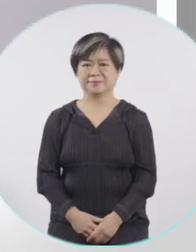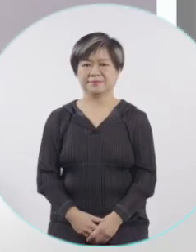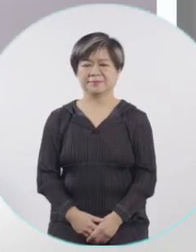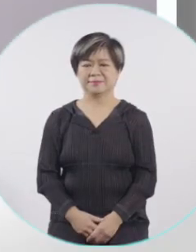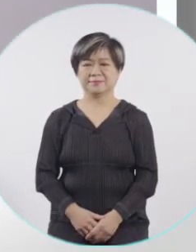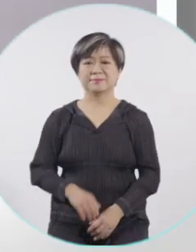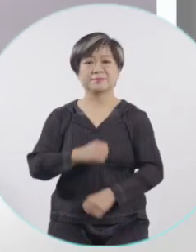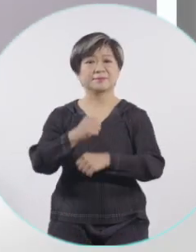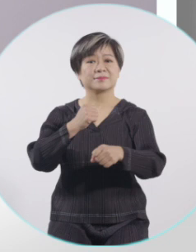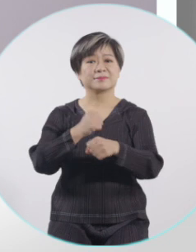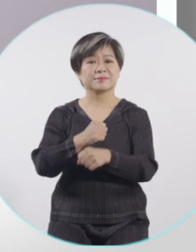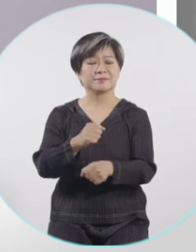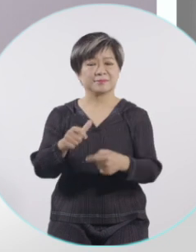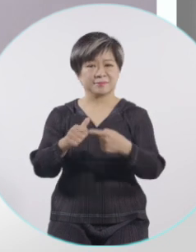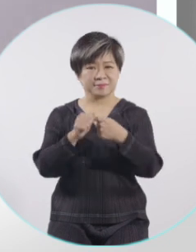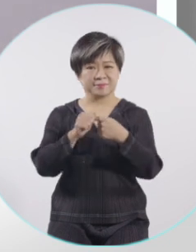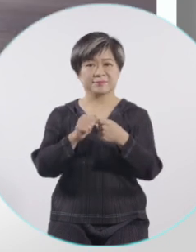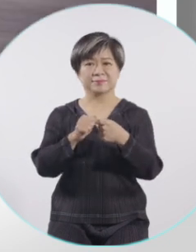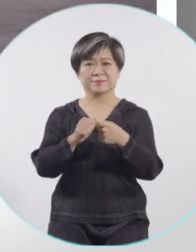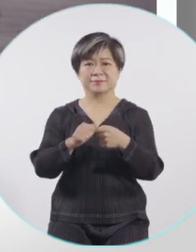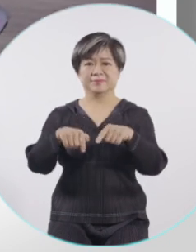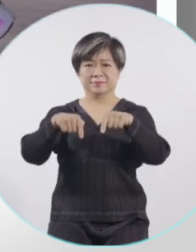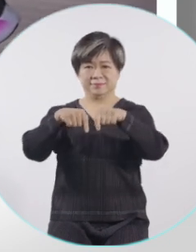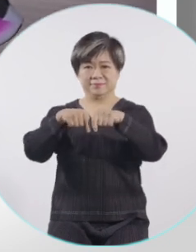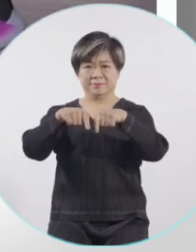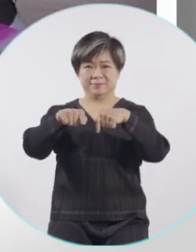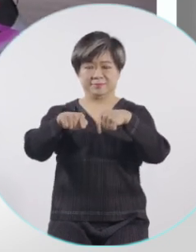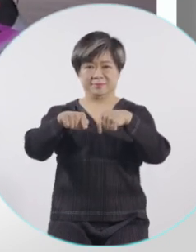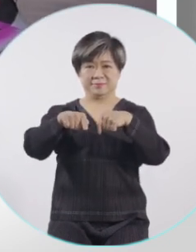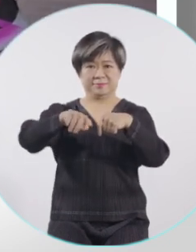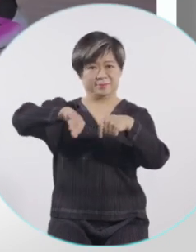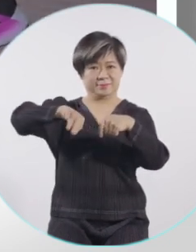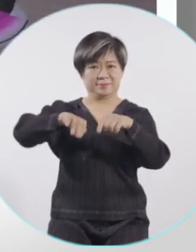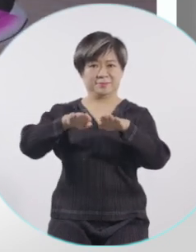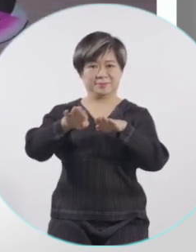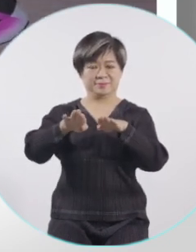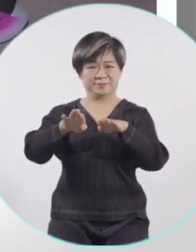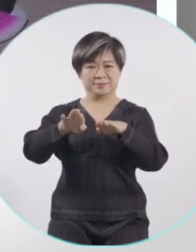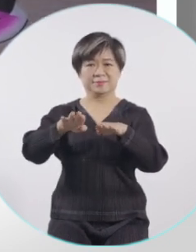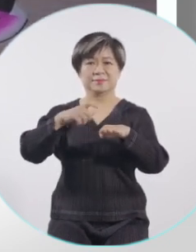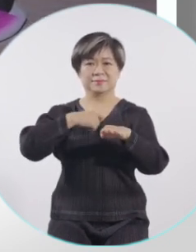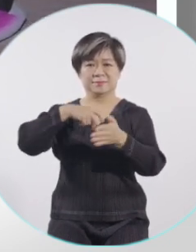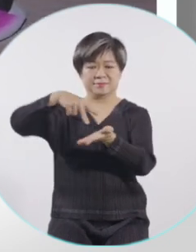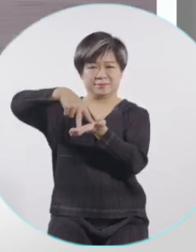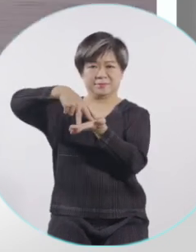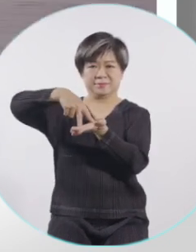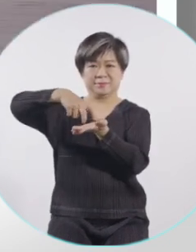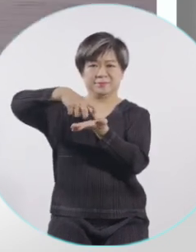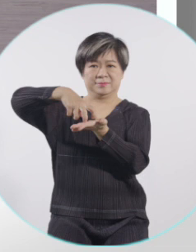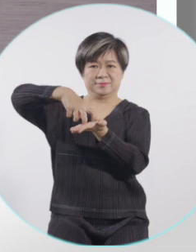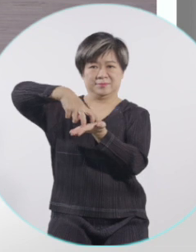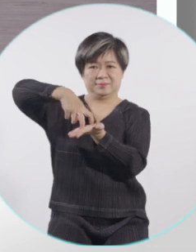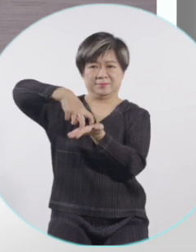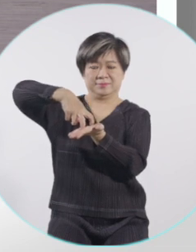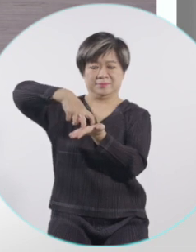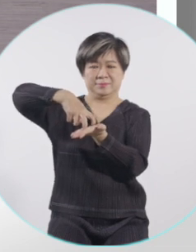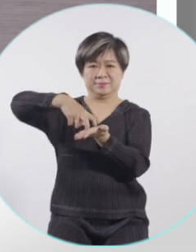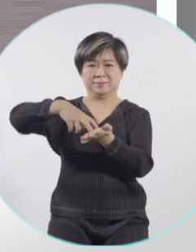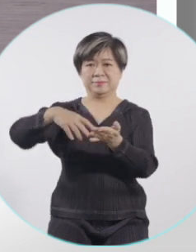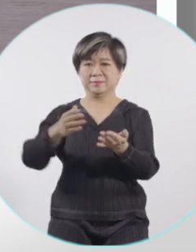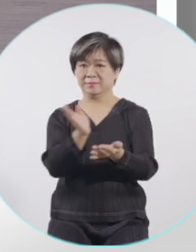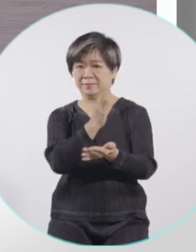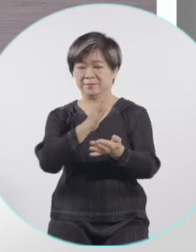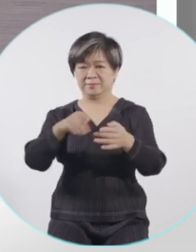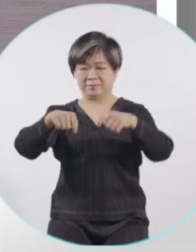动作要领：一、右脚向前跨出，膝盖弯曲约成90度；二、左脚往后，